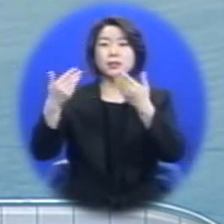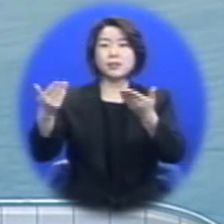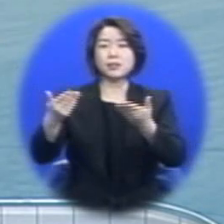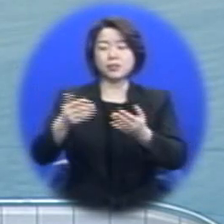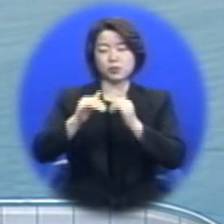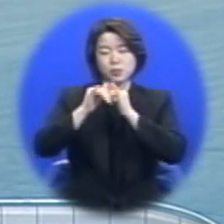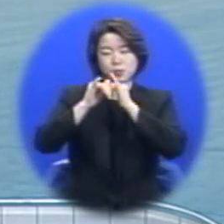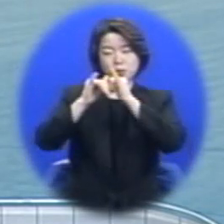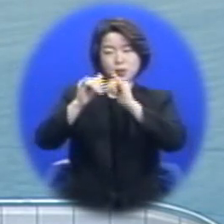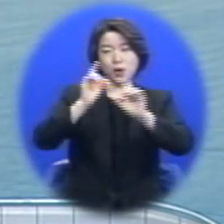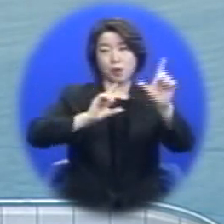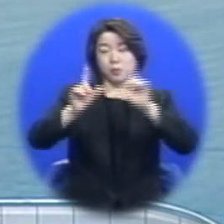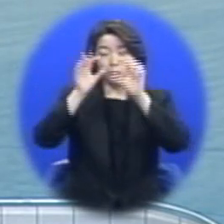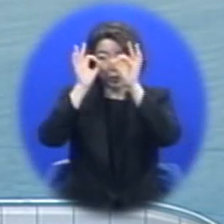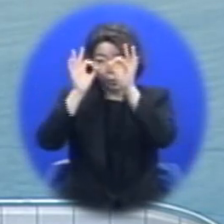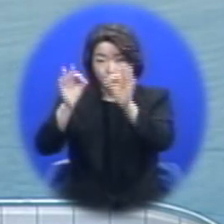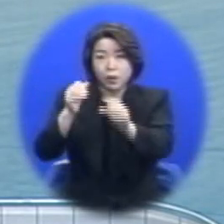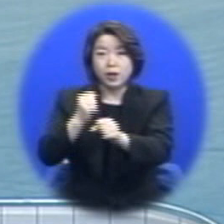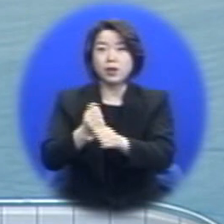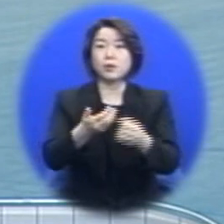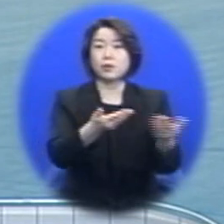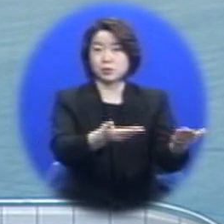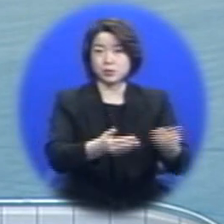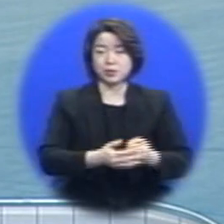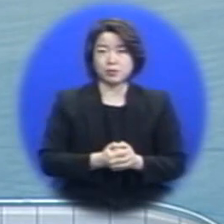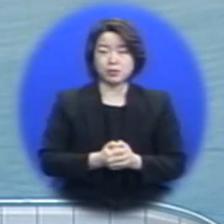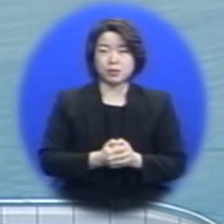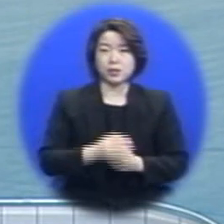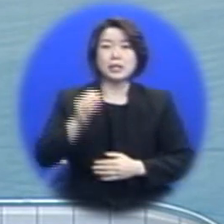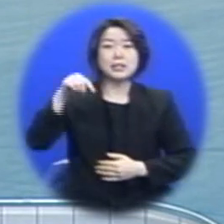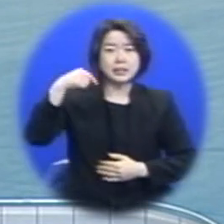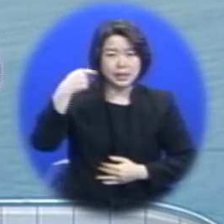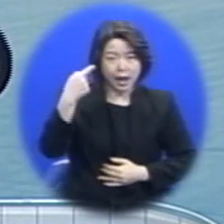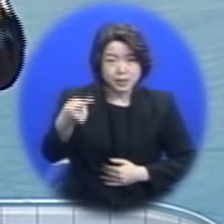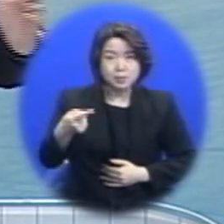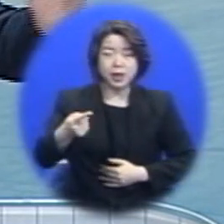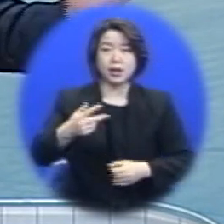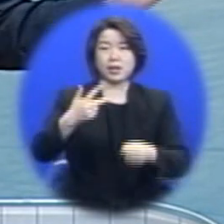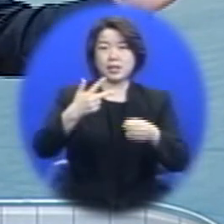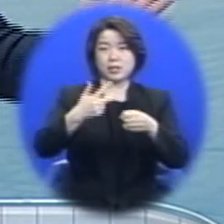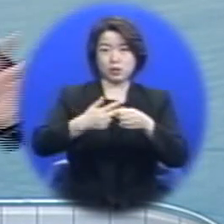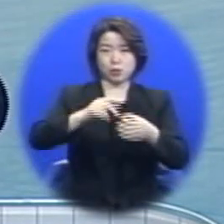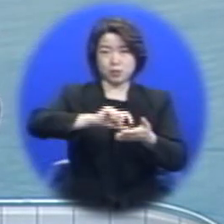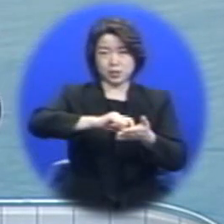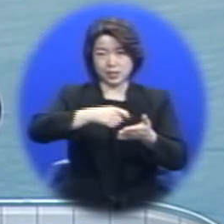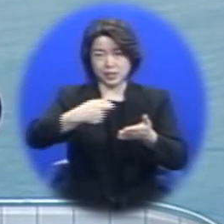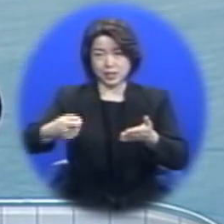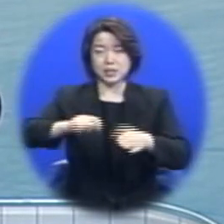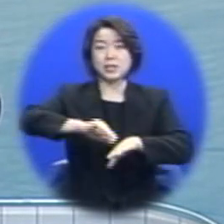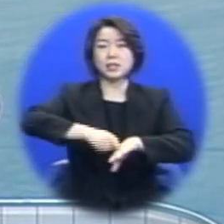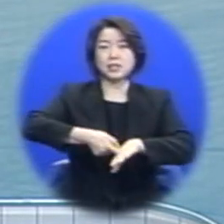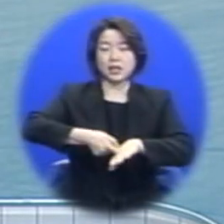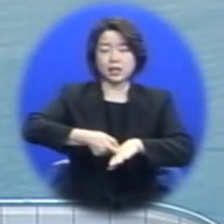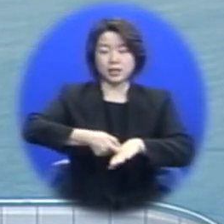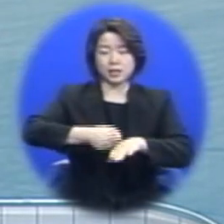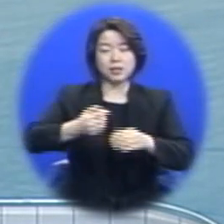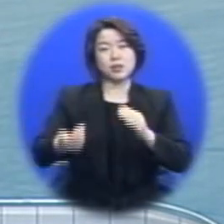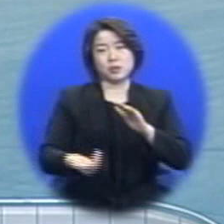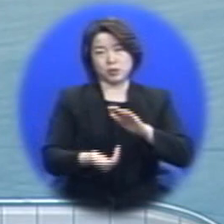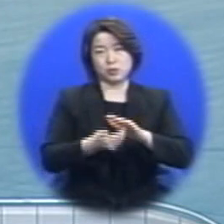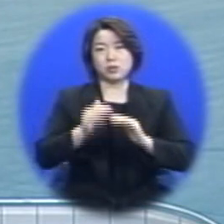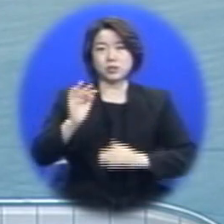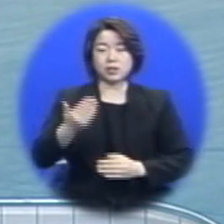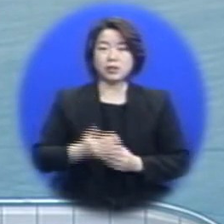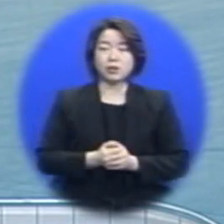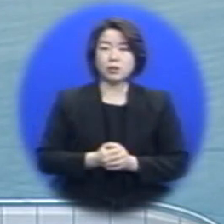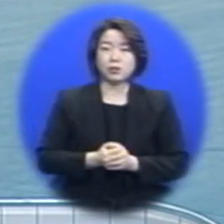보게 하셨습니다. 그리고 일곱 번째 인의 재앙이 그 뒤에 이어집니다. 이